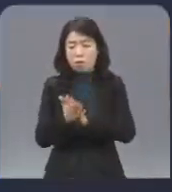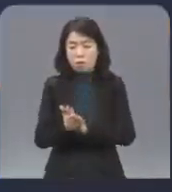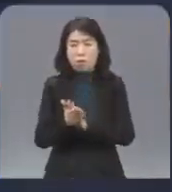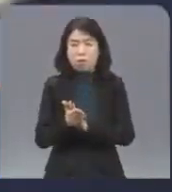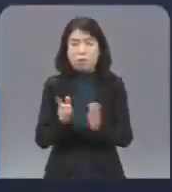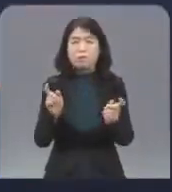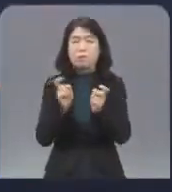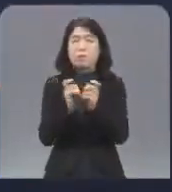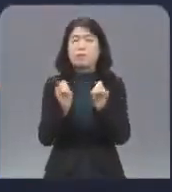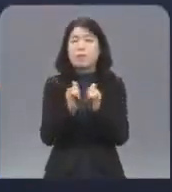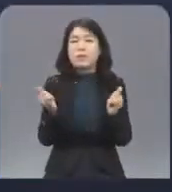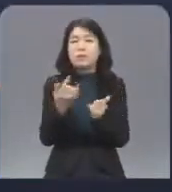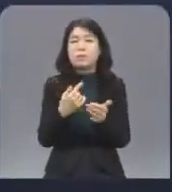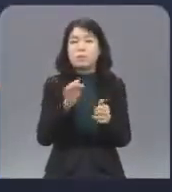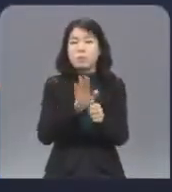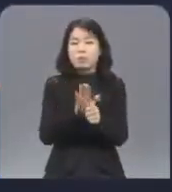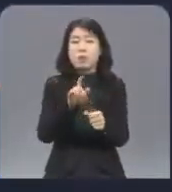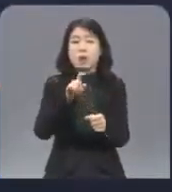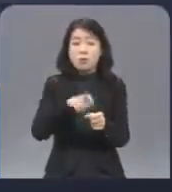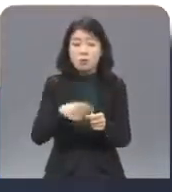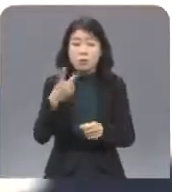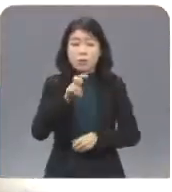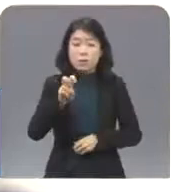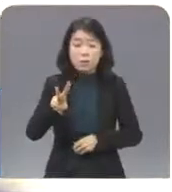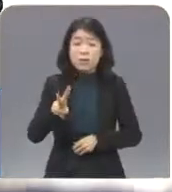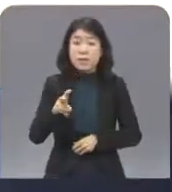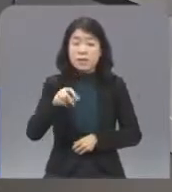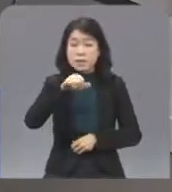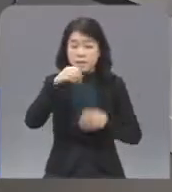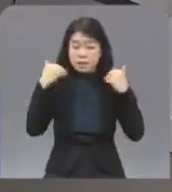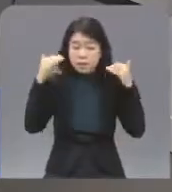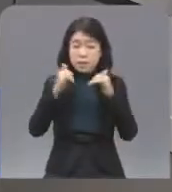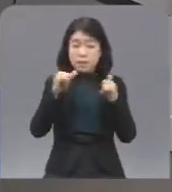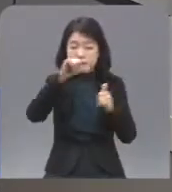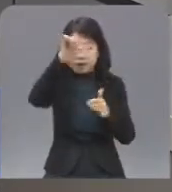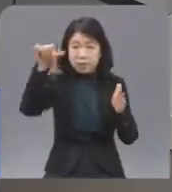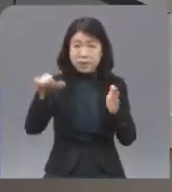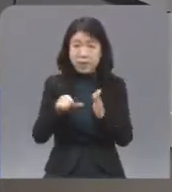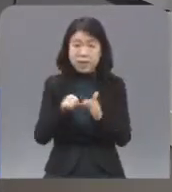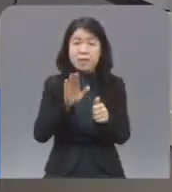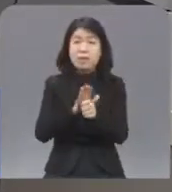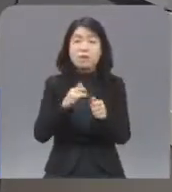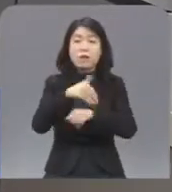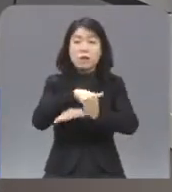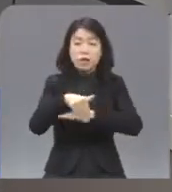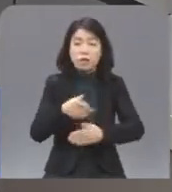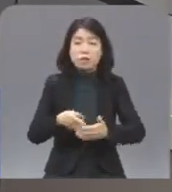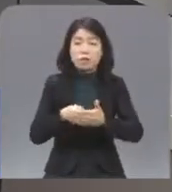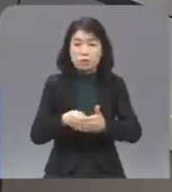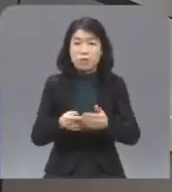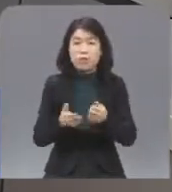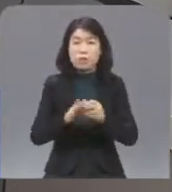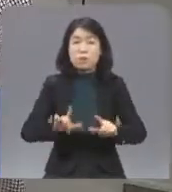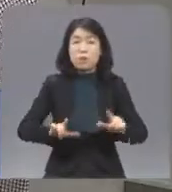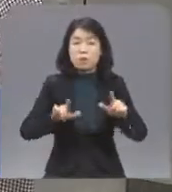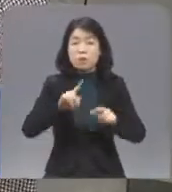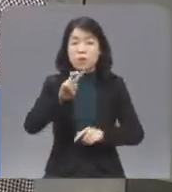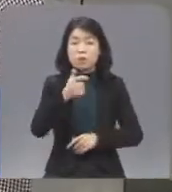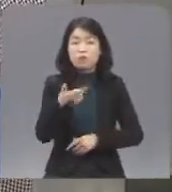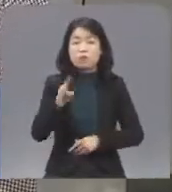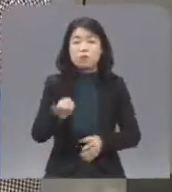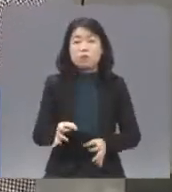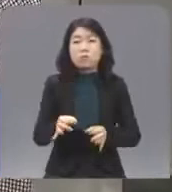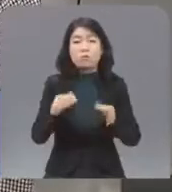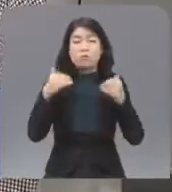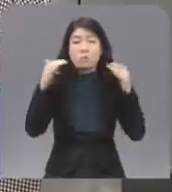위해 2022년 장년층 생애의 재설계 지원계획을 추진한다고 밝혔습니다 이에 따라 올해 26 운이 투입 때